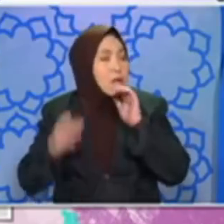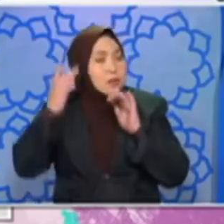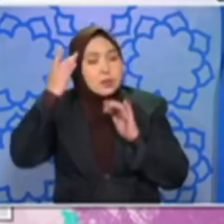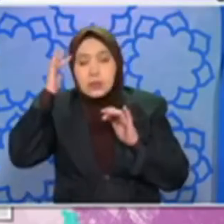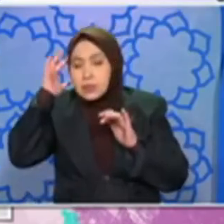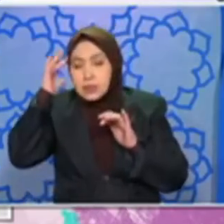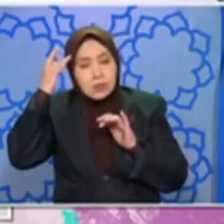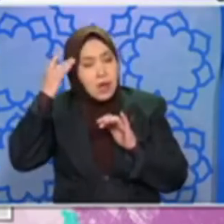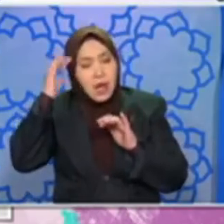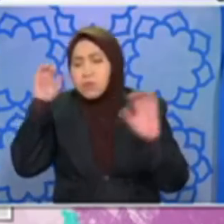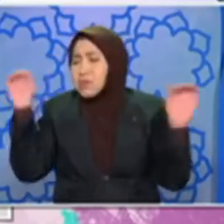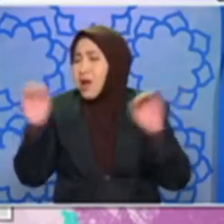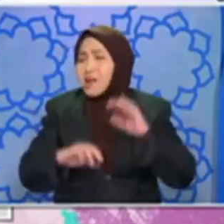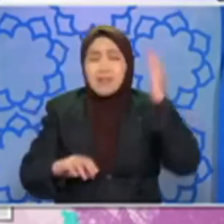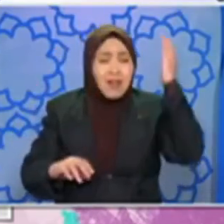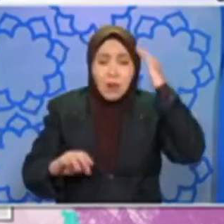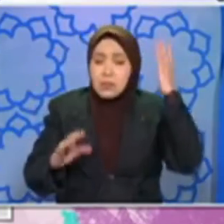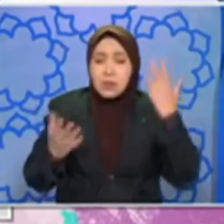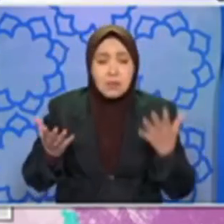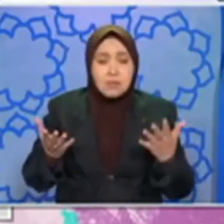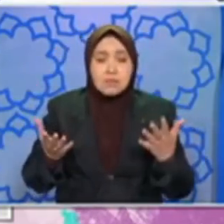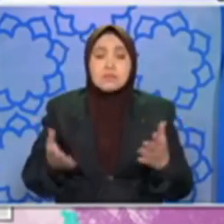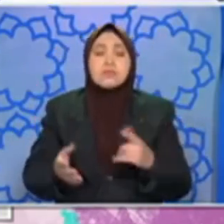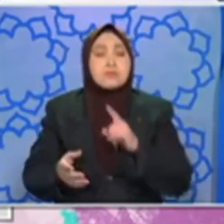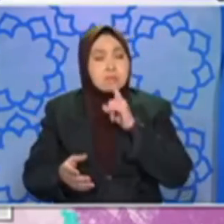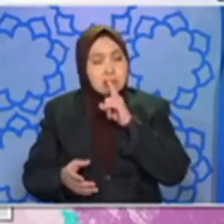به علم